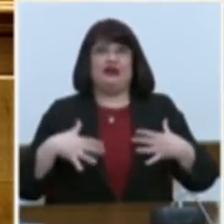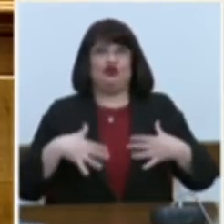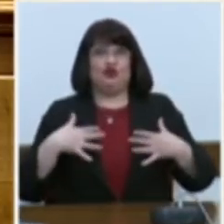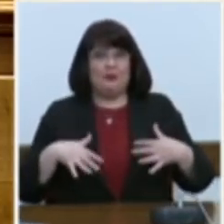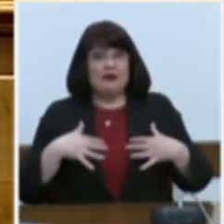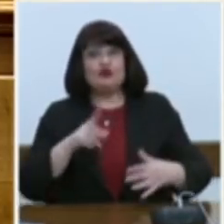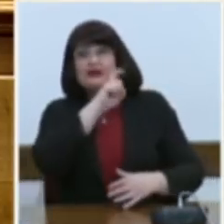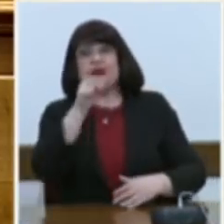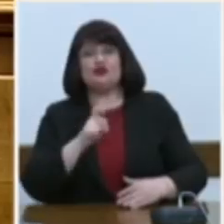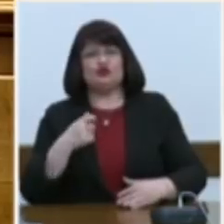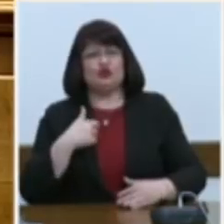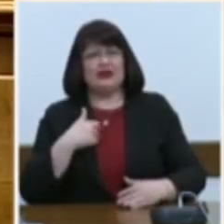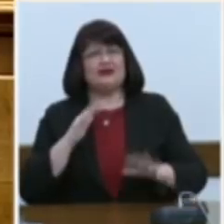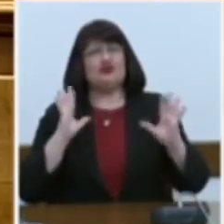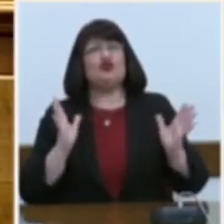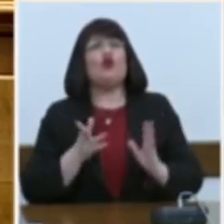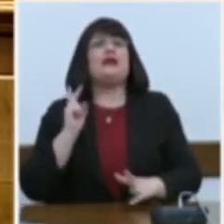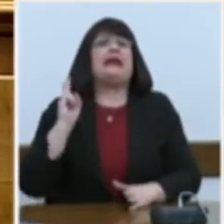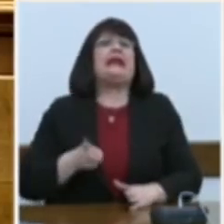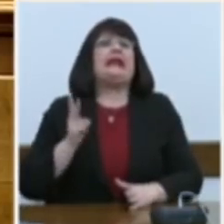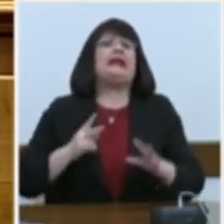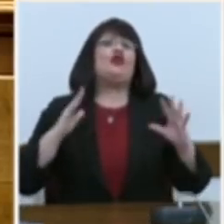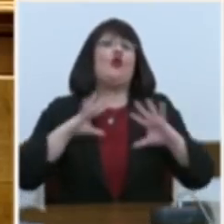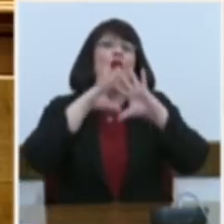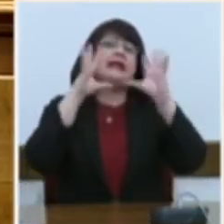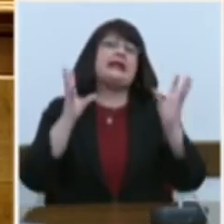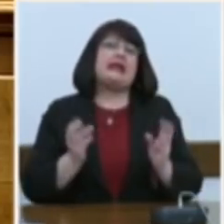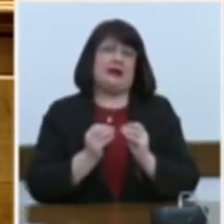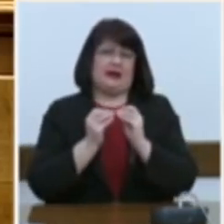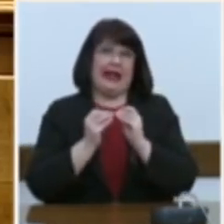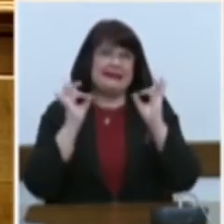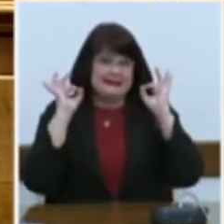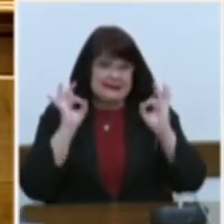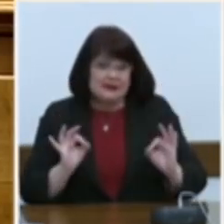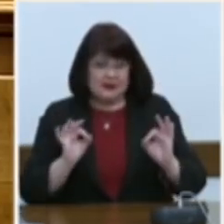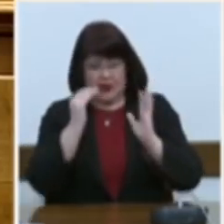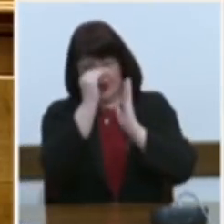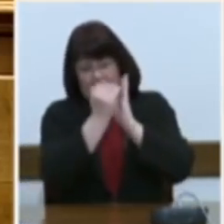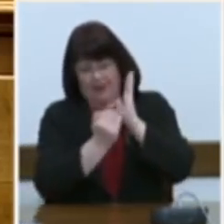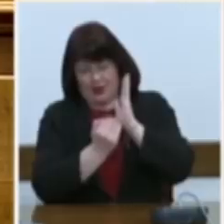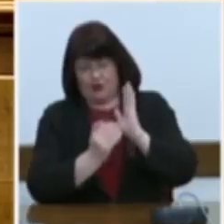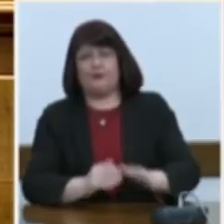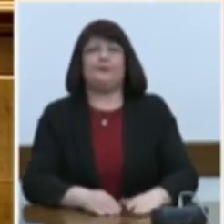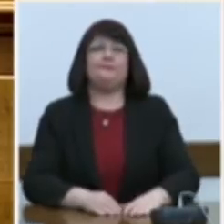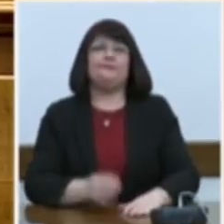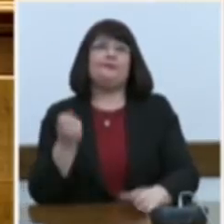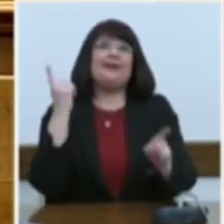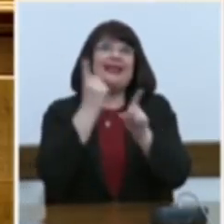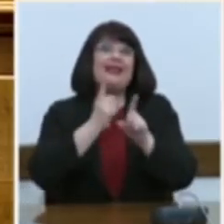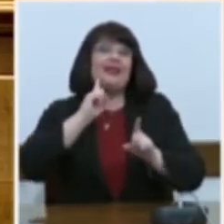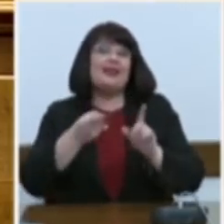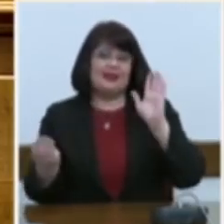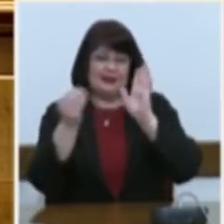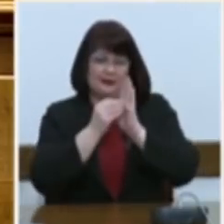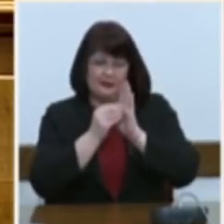και όχι γενικά κινδύνου όπως ίσχυε. Ακόμη εισήχθη νέα ειδική διάταξη